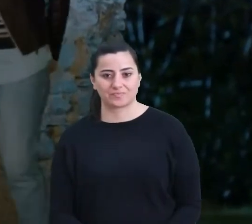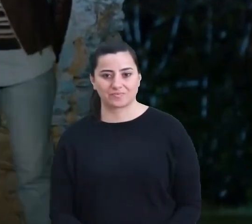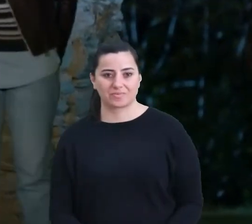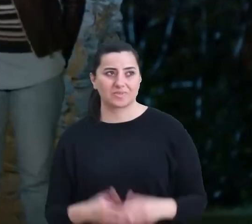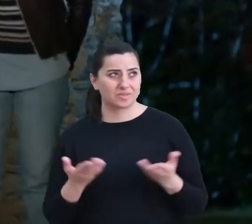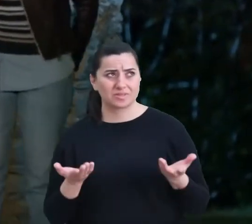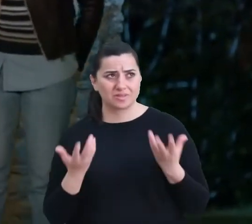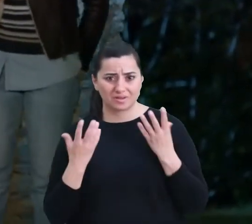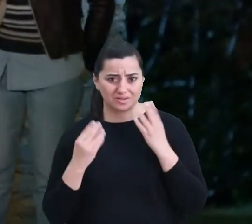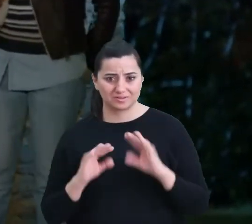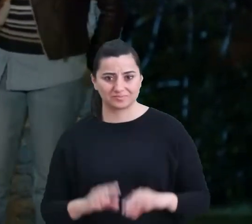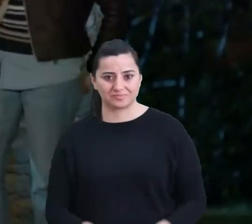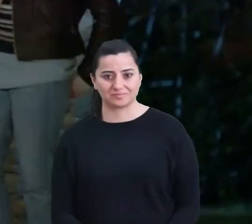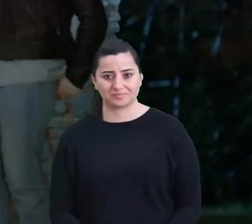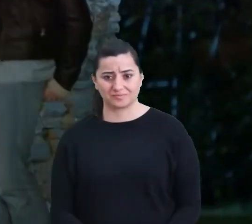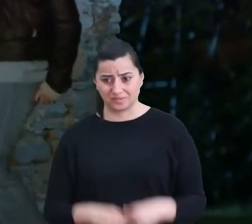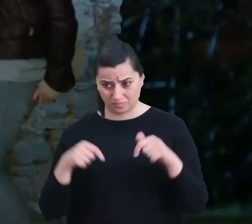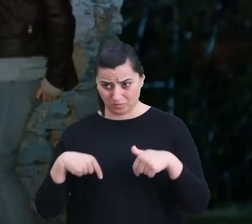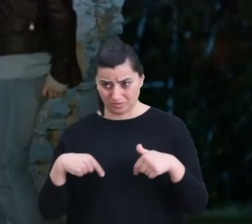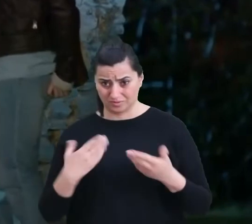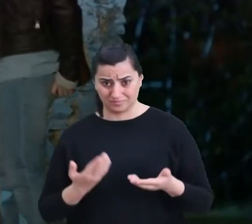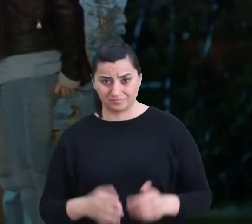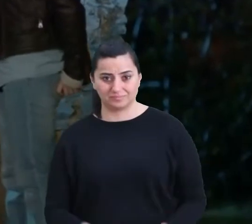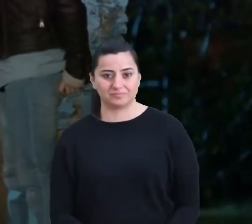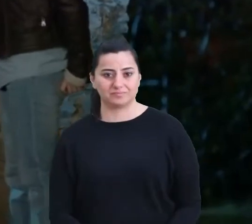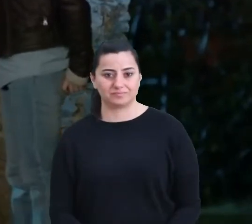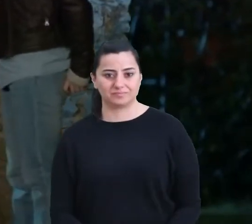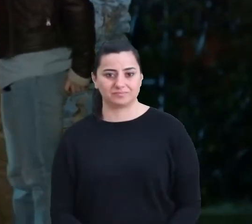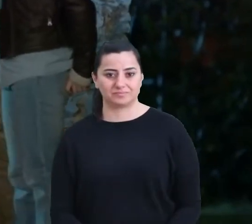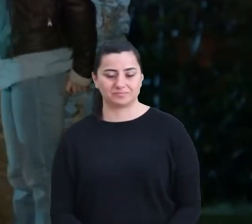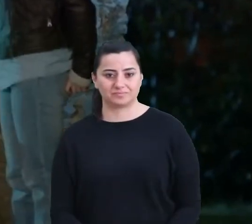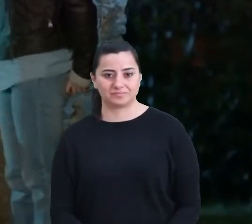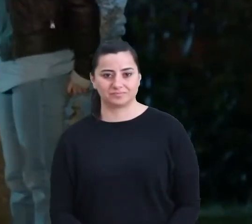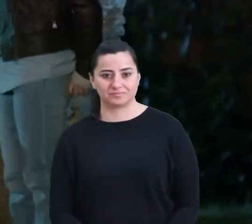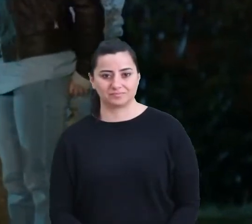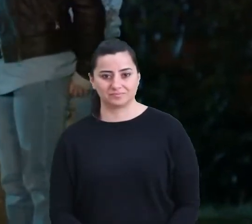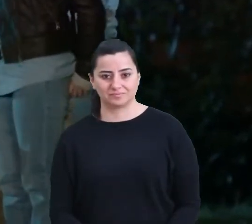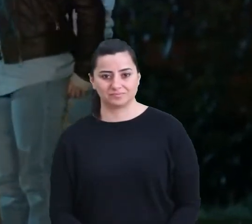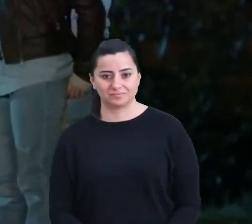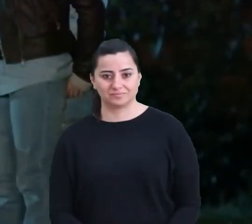Nasıl yani? Burası mı? Burası.